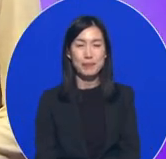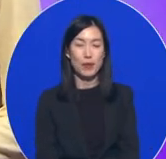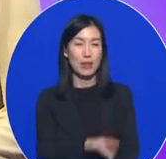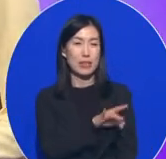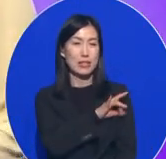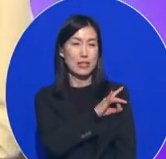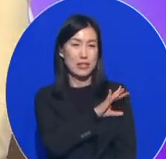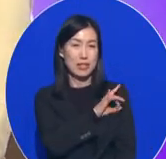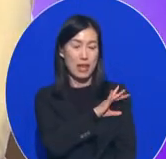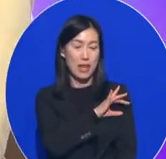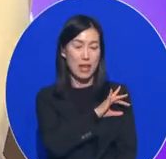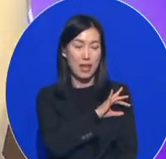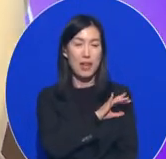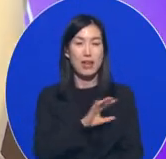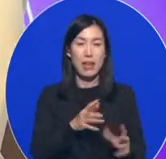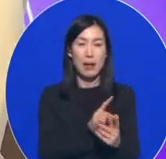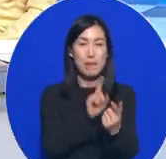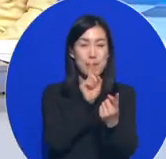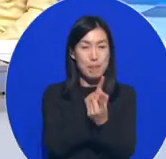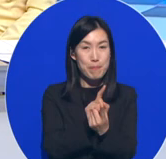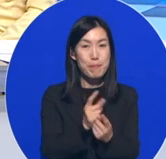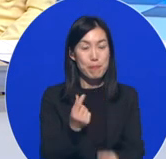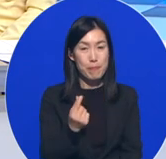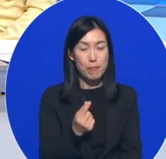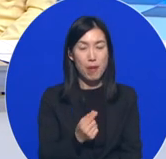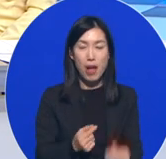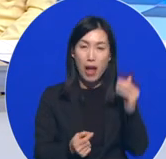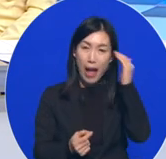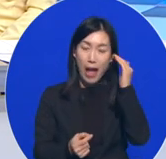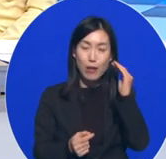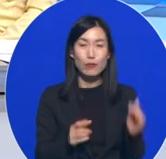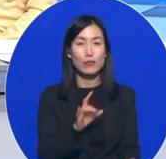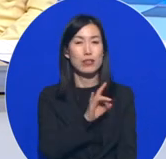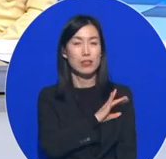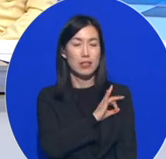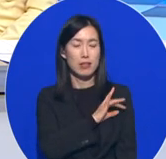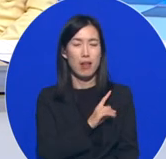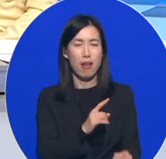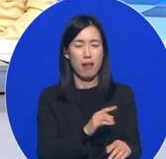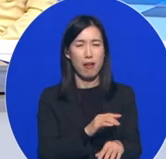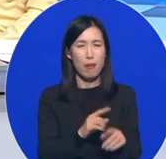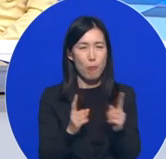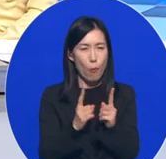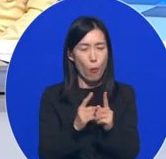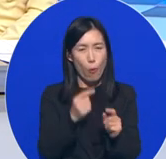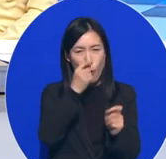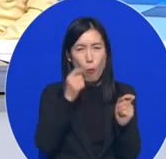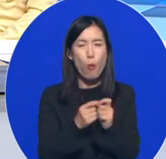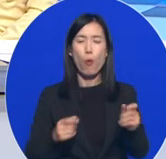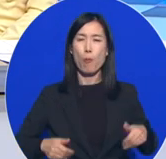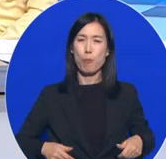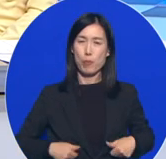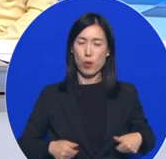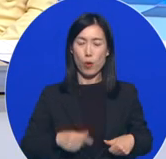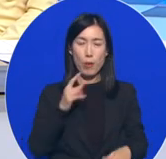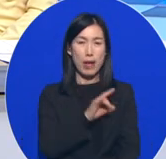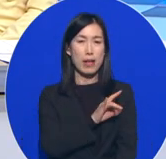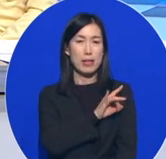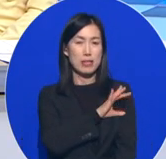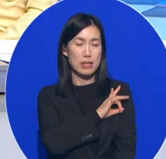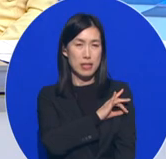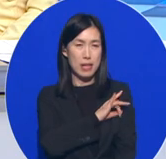회담을 했는데이 우리가 칠레와 파트너십을 잘 가꾸 나가야 하는 것이 칠레가 바로 세계 최대